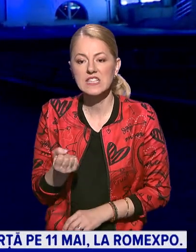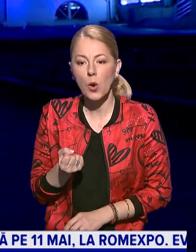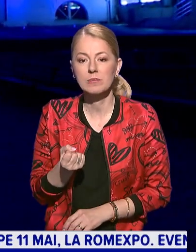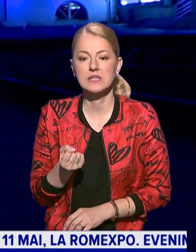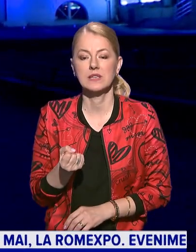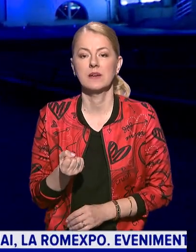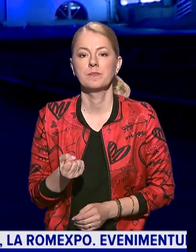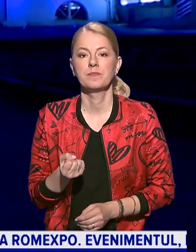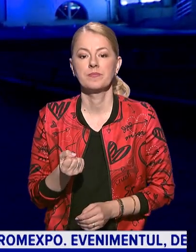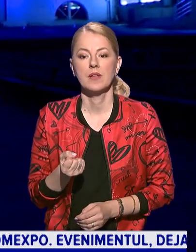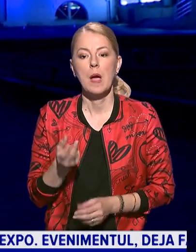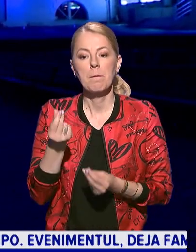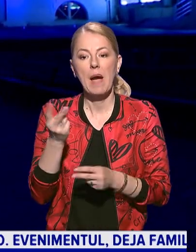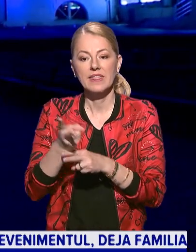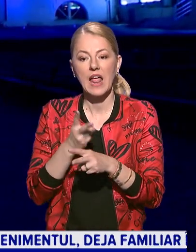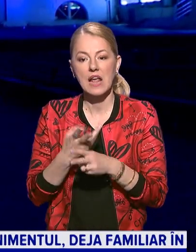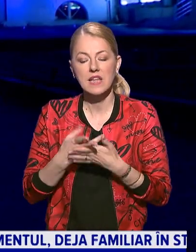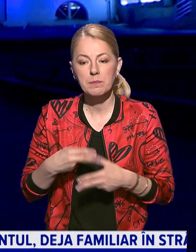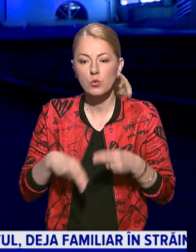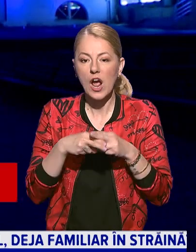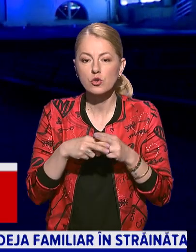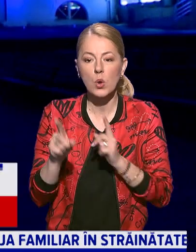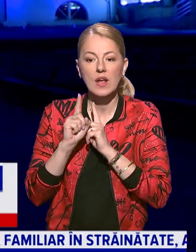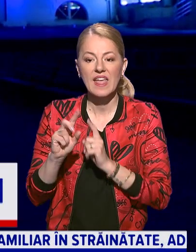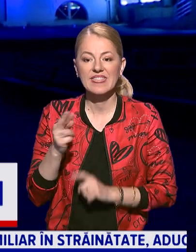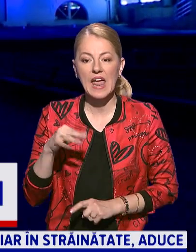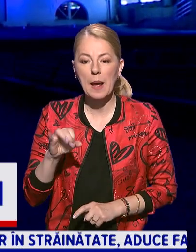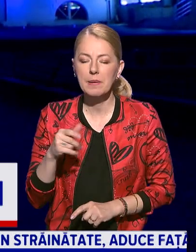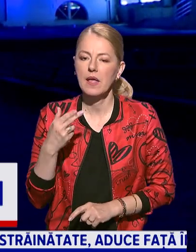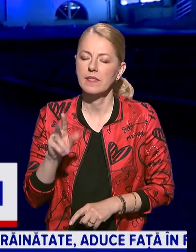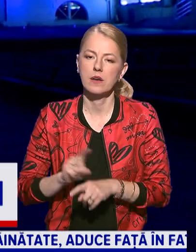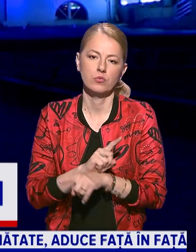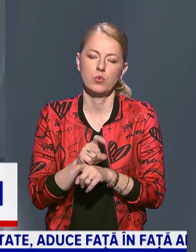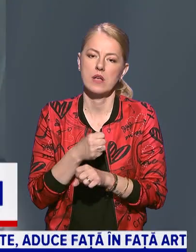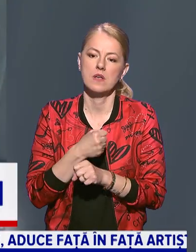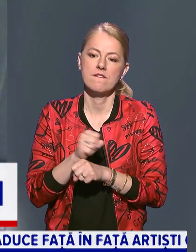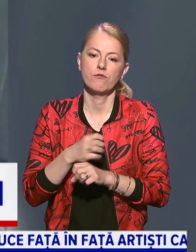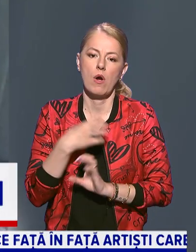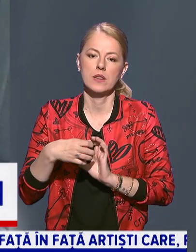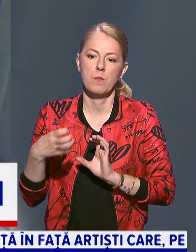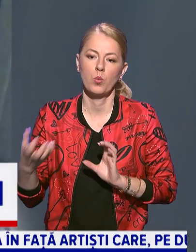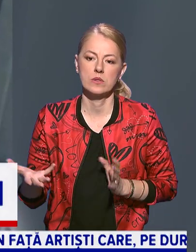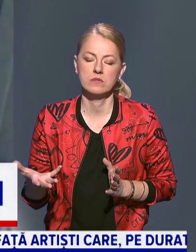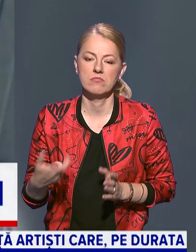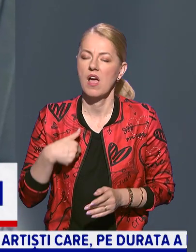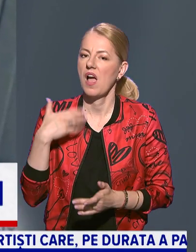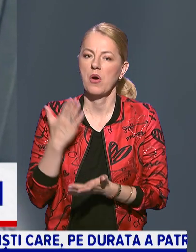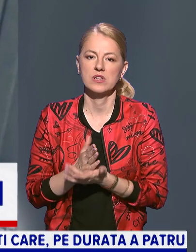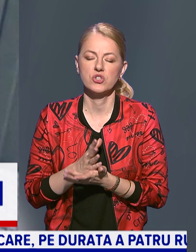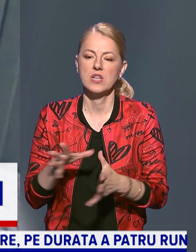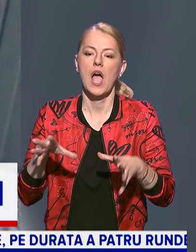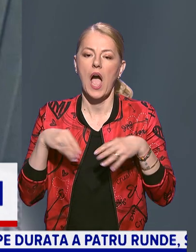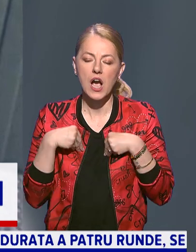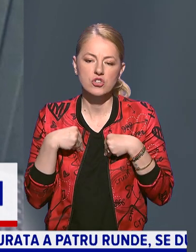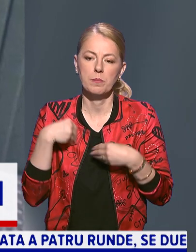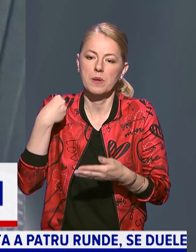aceste decontări, însă tocmai pentru că v-am spus că durează foarte mult, au decis să-și asume